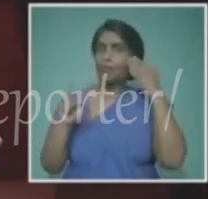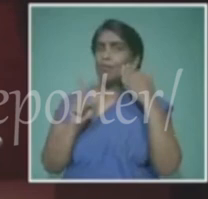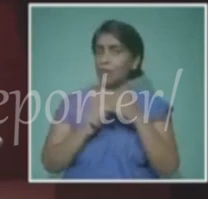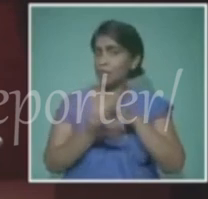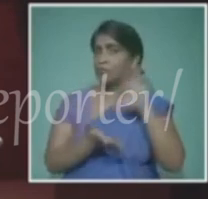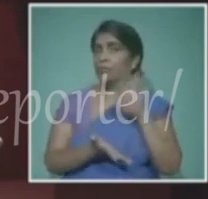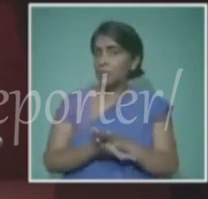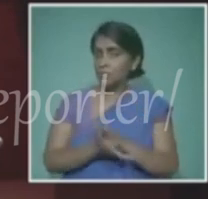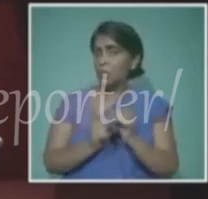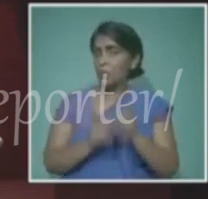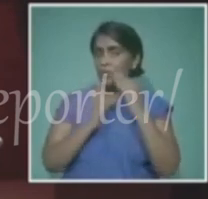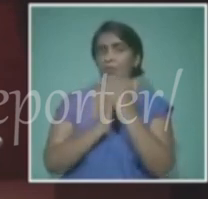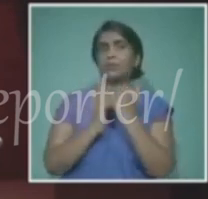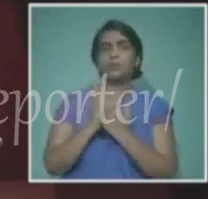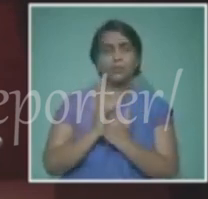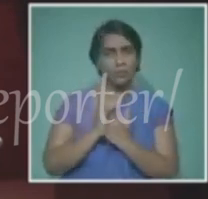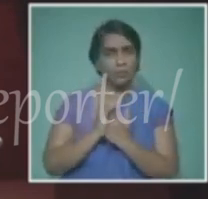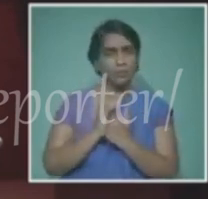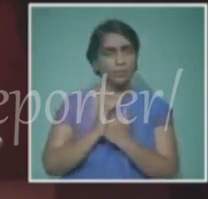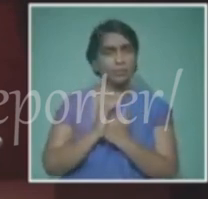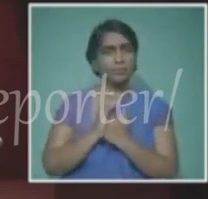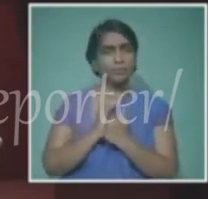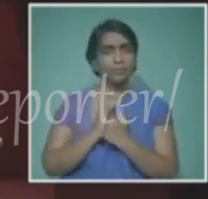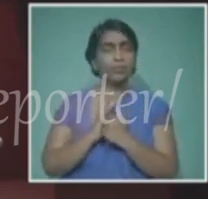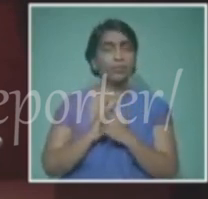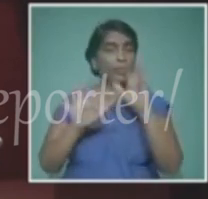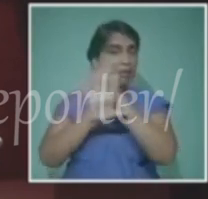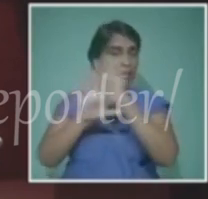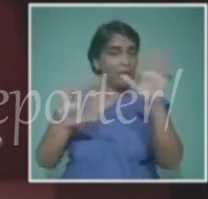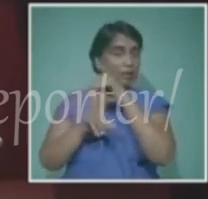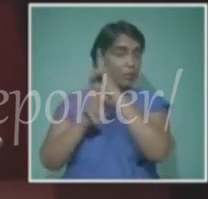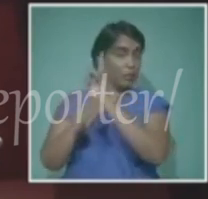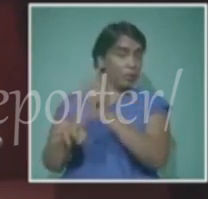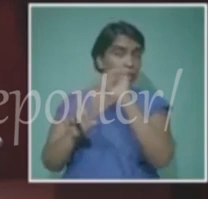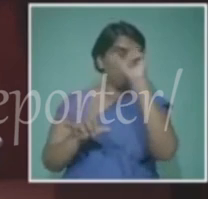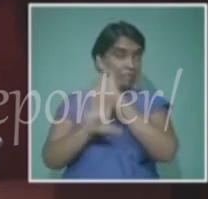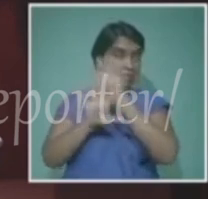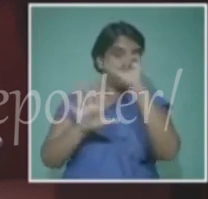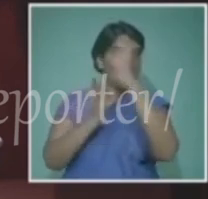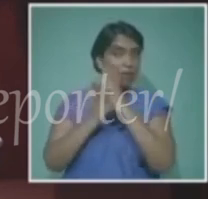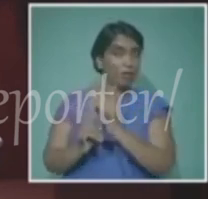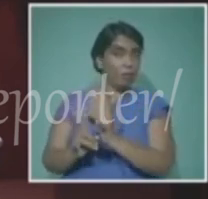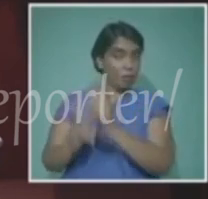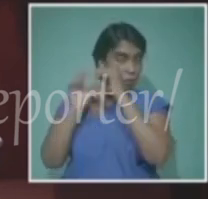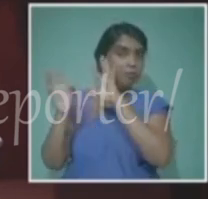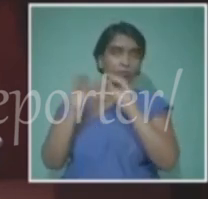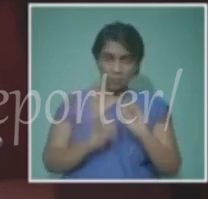තීන්දුව කරන ආකාරය, ඒ කියන්නේ 19 තිබුණු ආකාරයට ඒ ආපසු යනවා